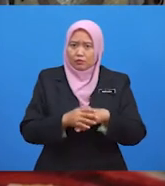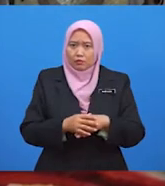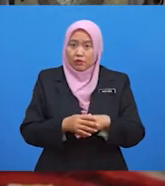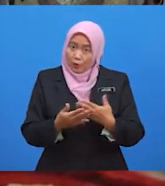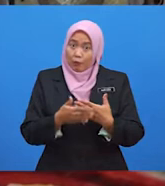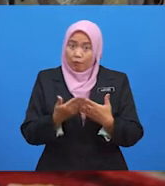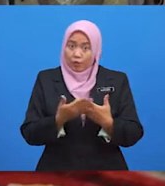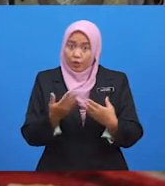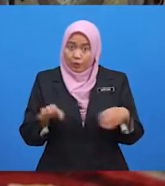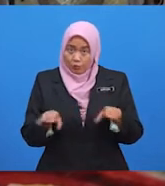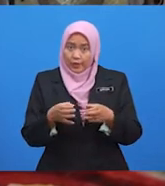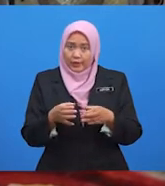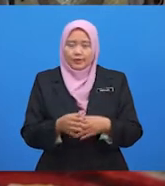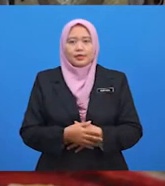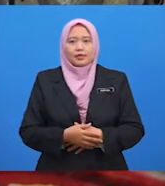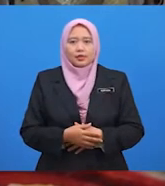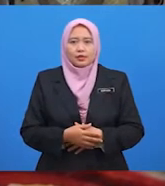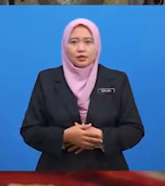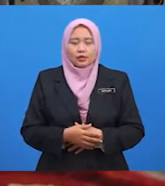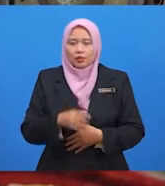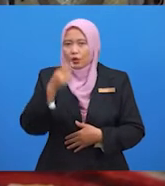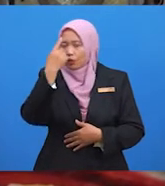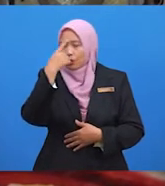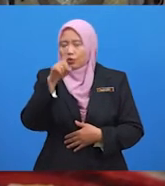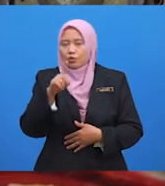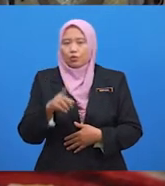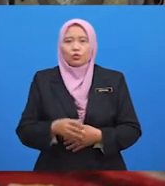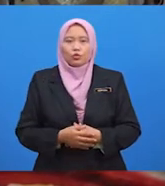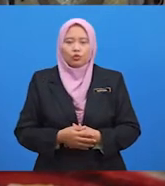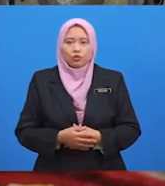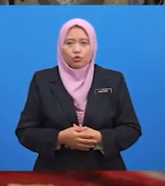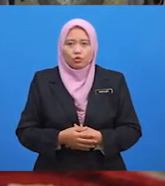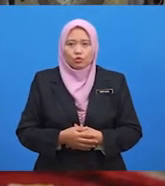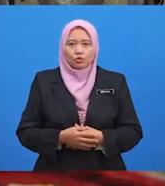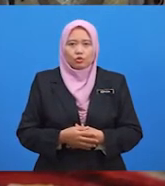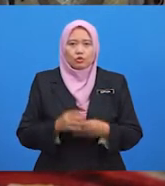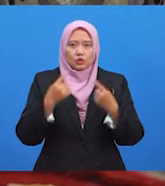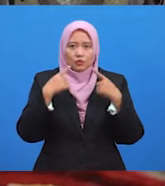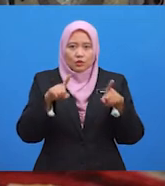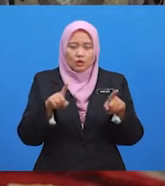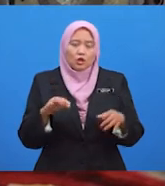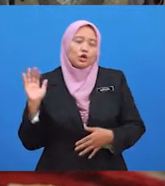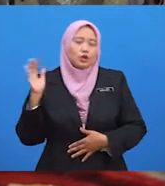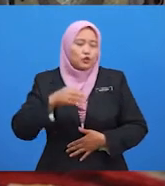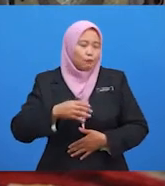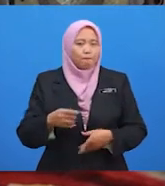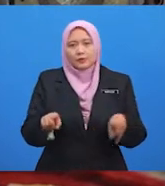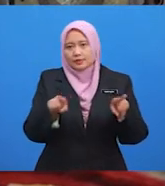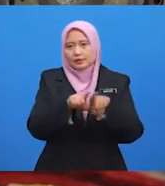untuk dihasilkan? Untuk mengetahui jawapannya, marilah kita sama-sama